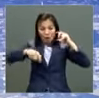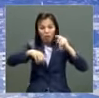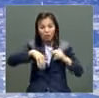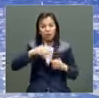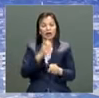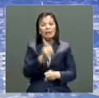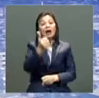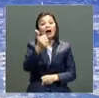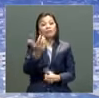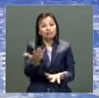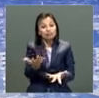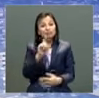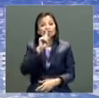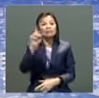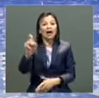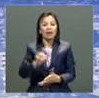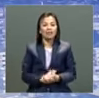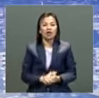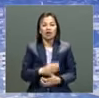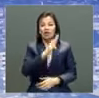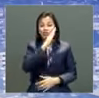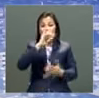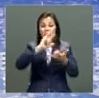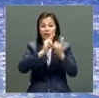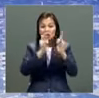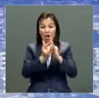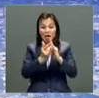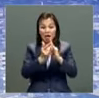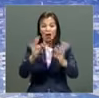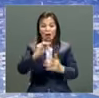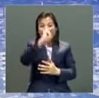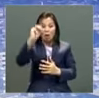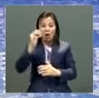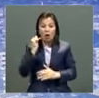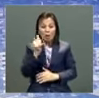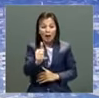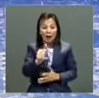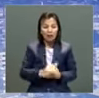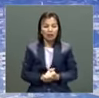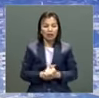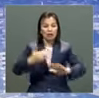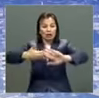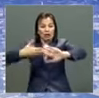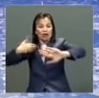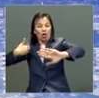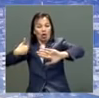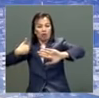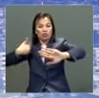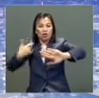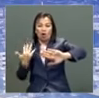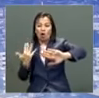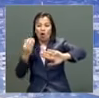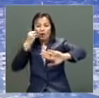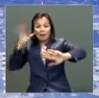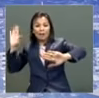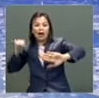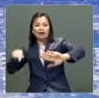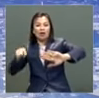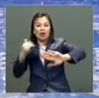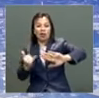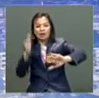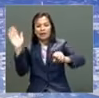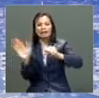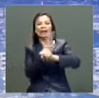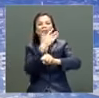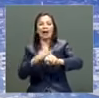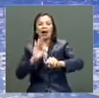ครับเพราะว่าถ้าห้างเข้าไปแล้วจำนวนแน่นเข้ามาอีกคุณต้องยืนรออยู่นอกห้างนะหรือต้องกลับบ้านเลยนะวันนี้จำนวน